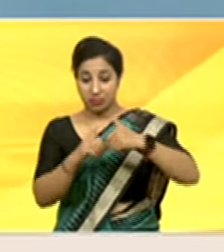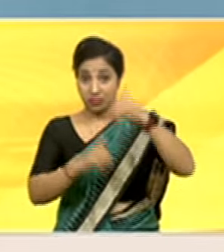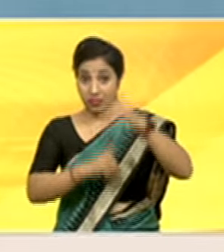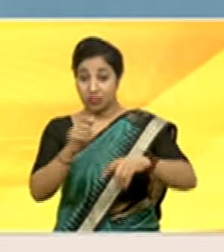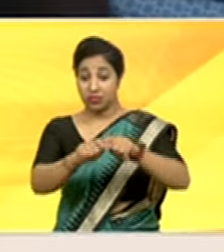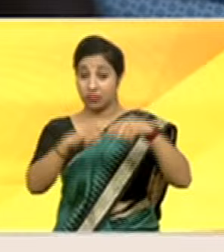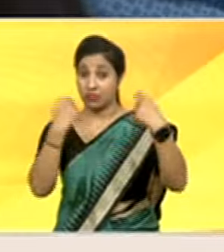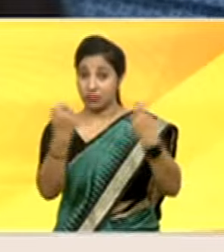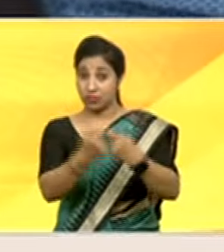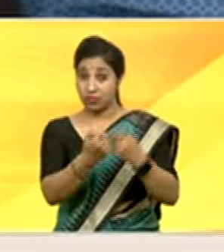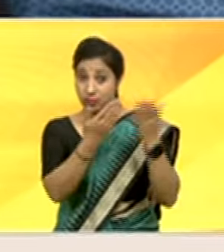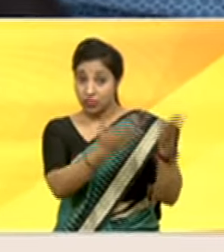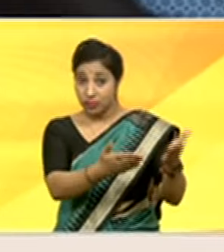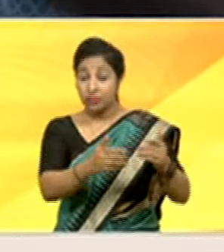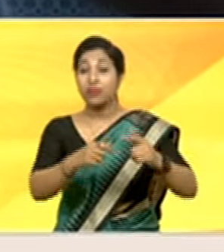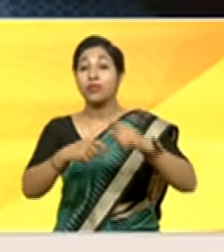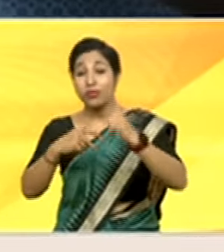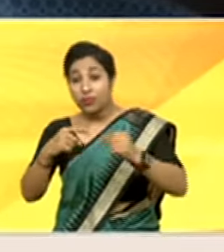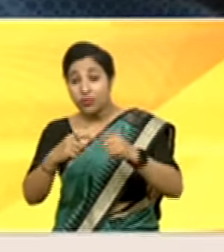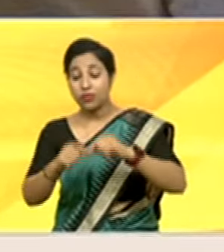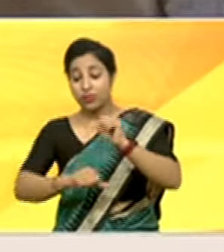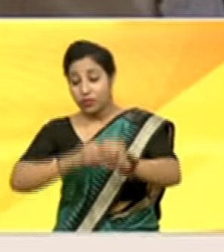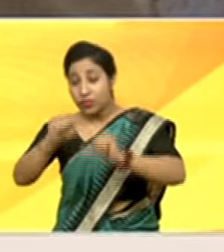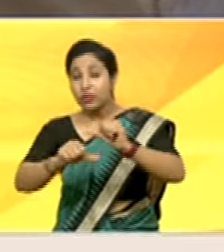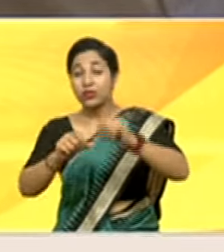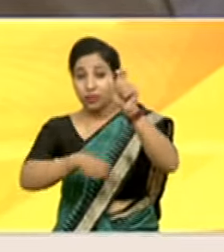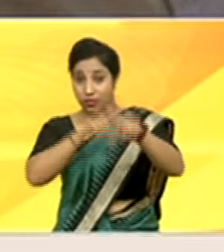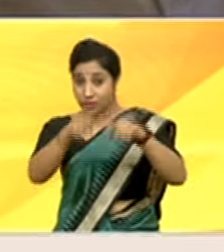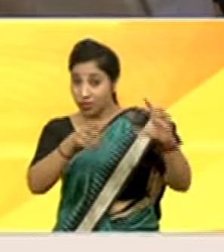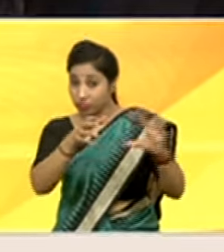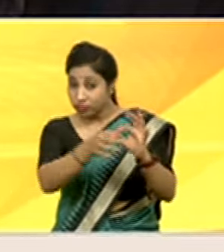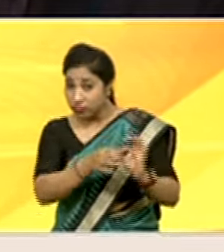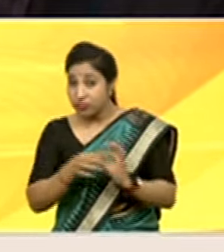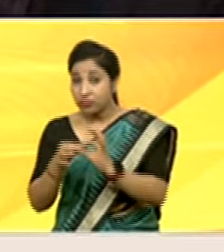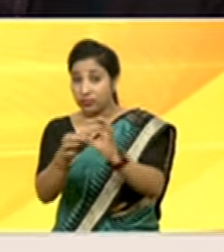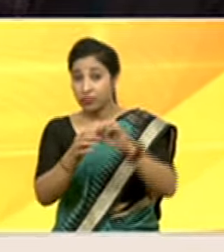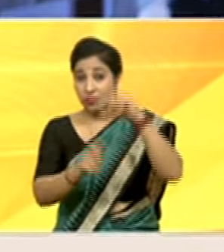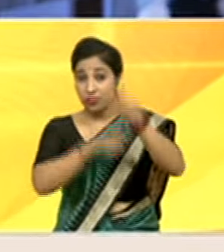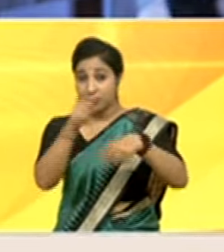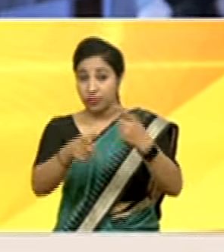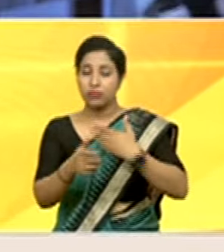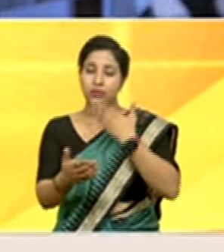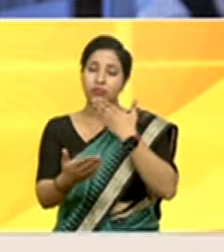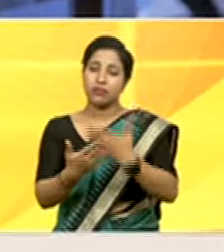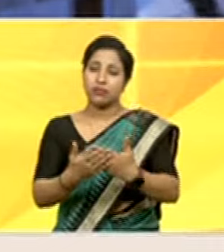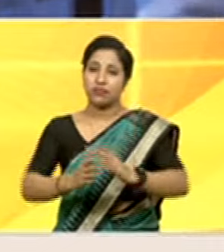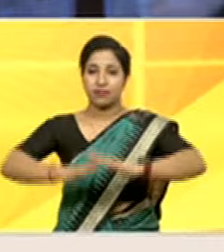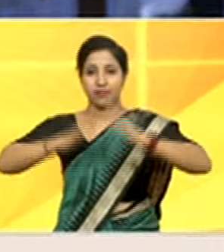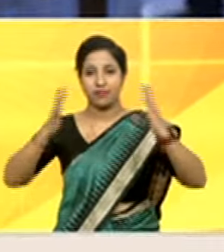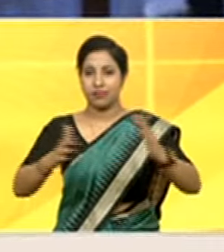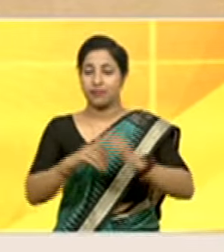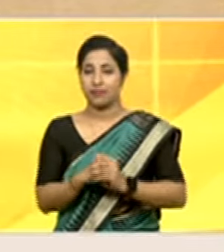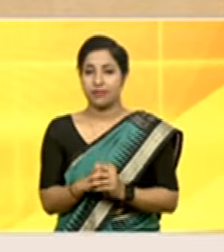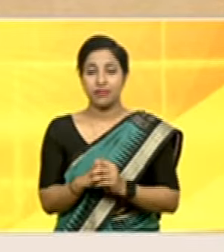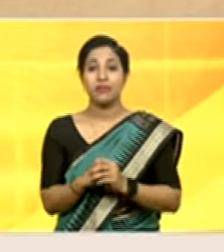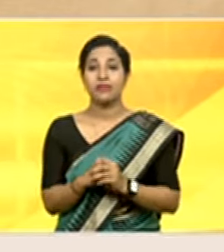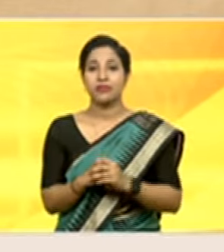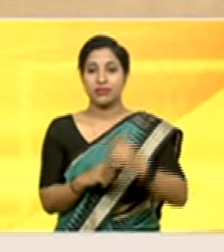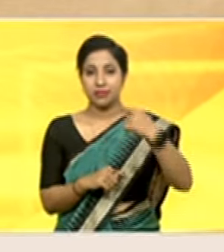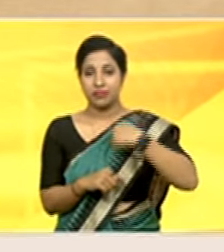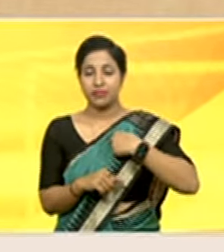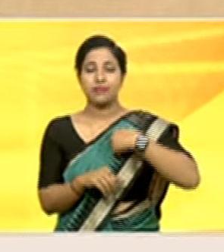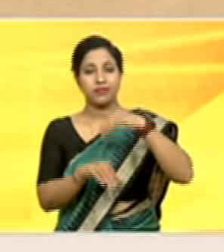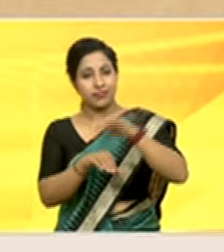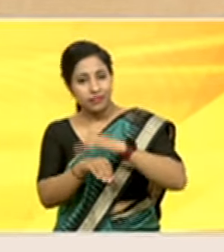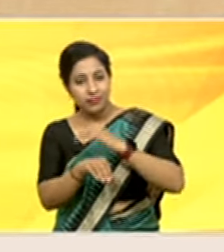आयोक और मतदान की प्रक्रिया से जुड़े हर व्यक्ति को इसके लिए बढ़ाई देता मेरे